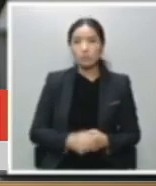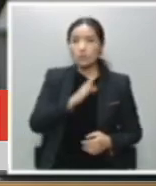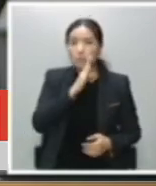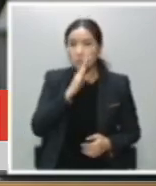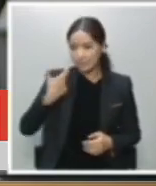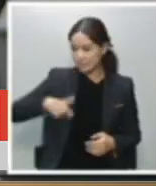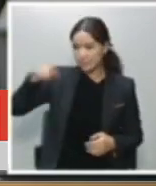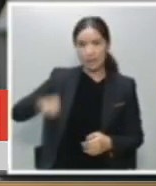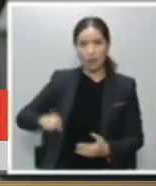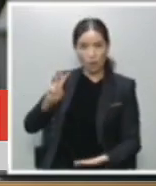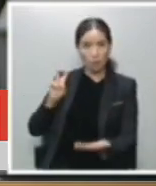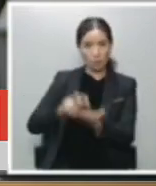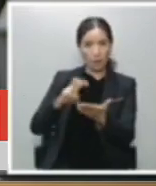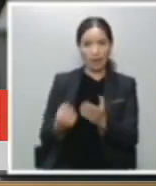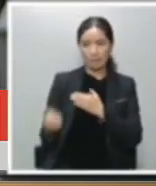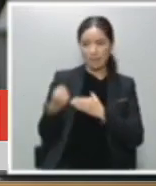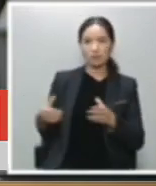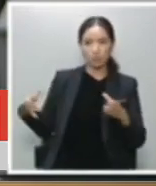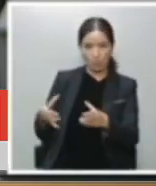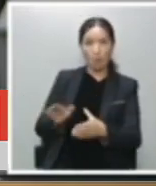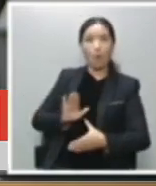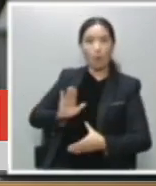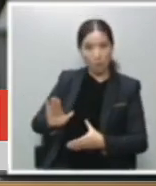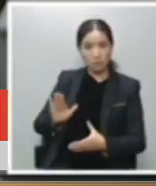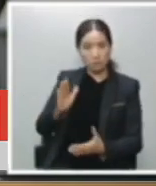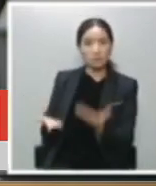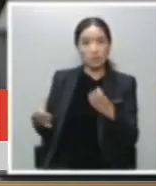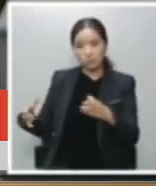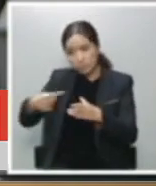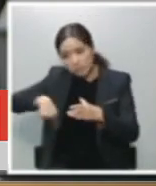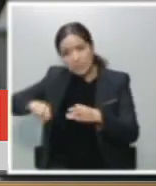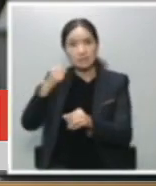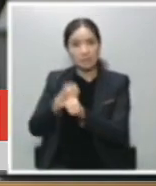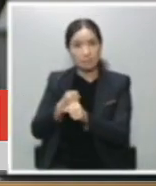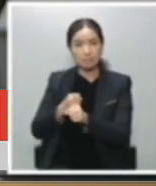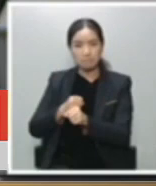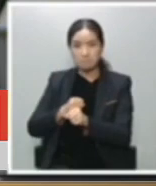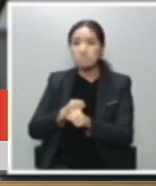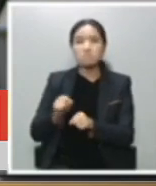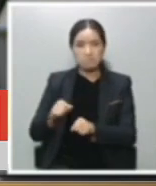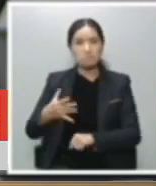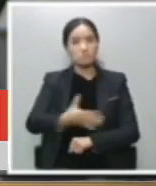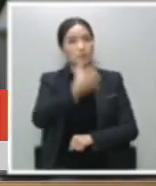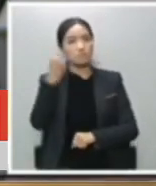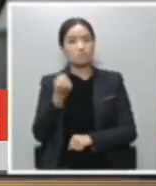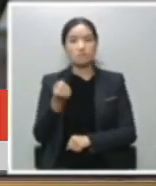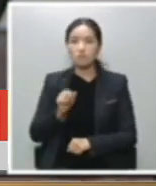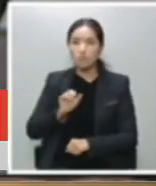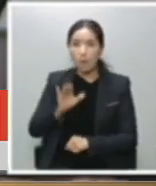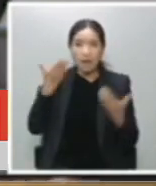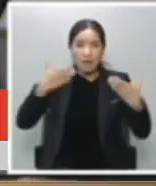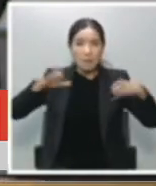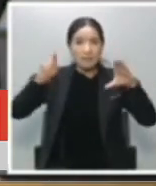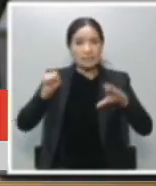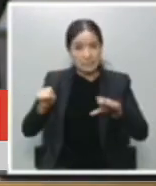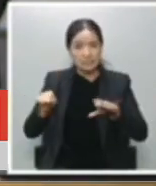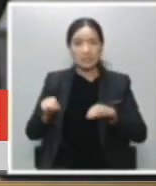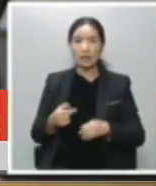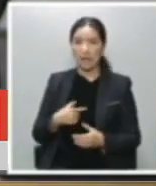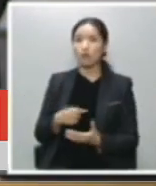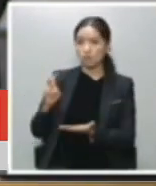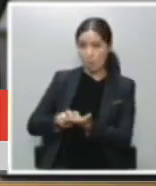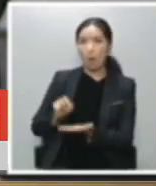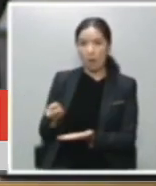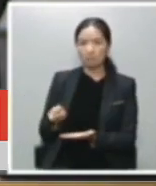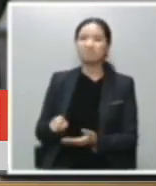าลรับรองอำนาจของบุคคลหรือคณะบุคคลที่ทำการปฏิวัติหรือรัฐประหารว่า